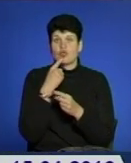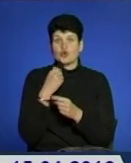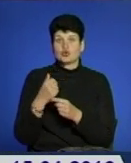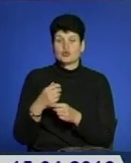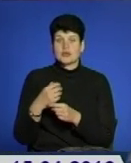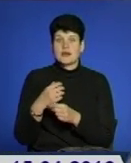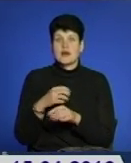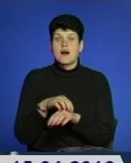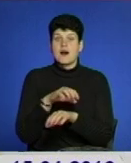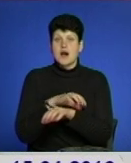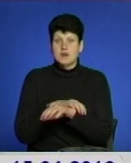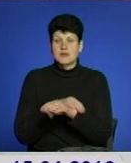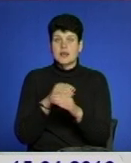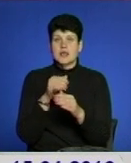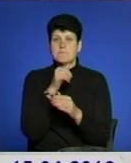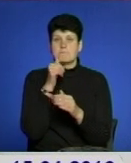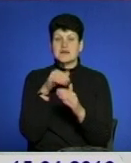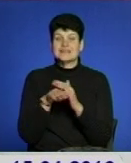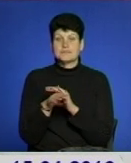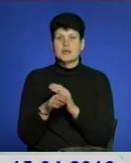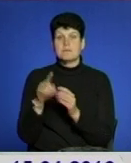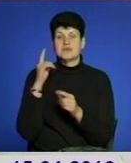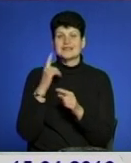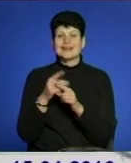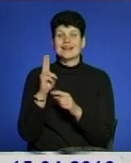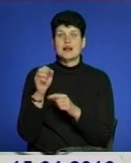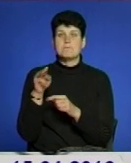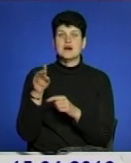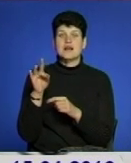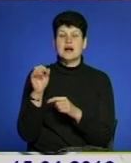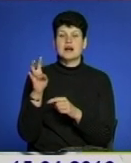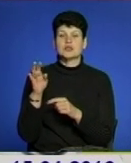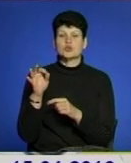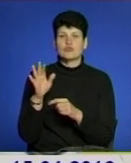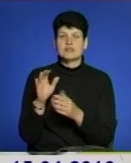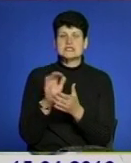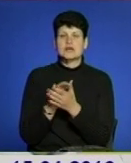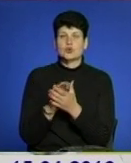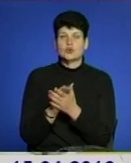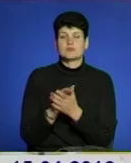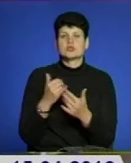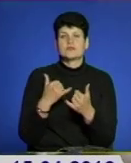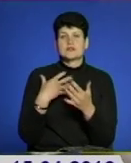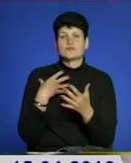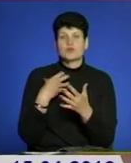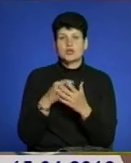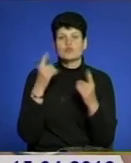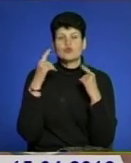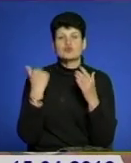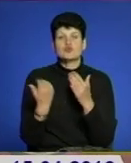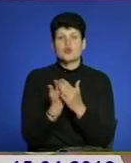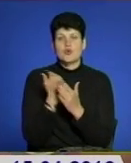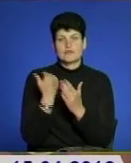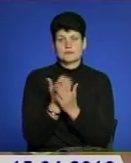і з партизанів. Документи, що вона брати Капранови, мандруючи містами України, знайомлять шанувальників своєї творчості з новим